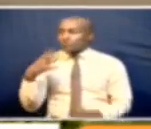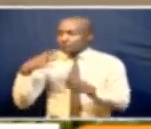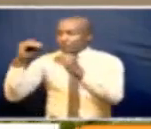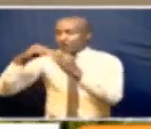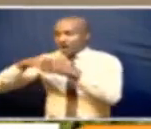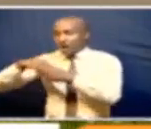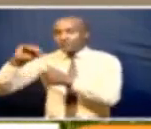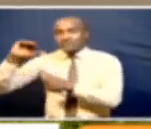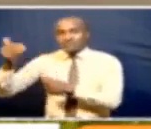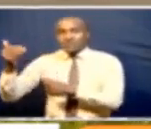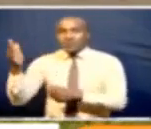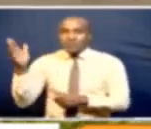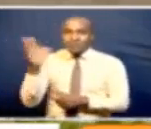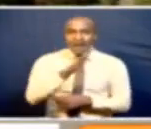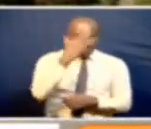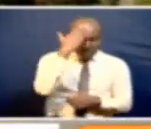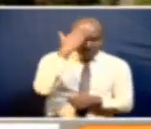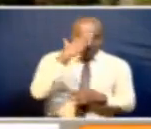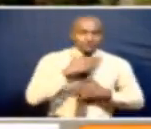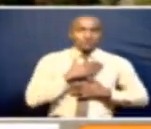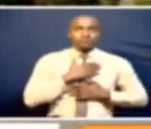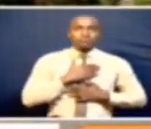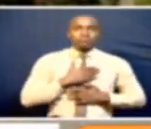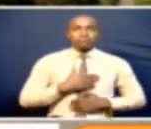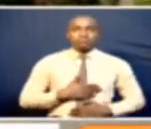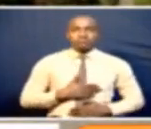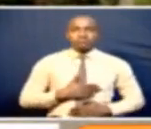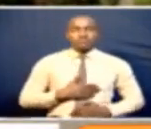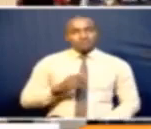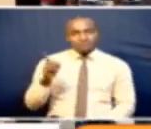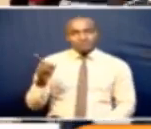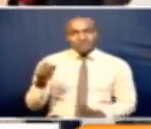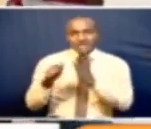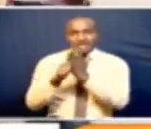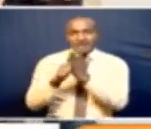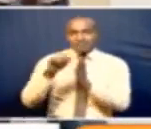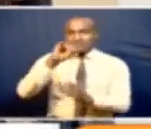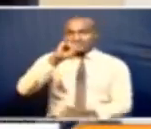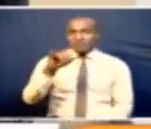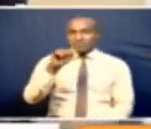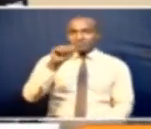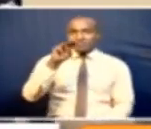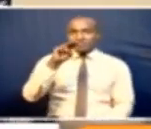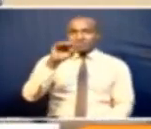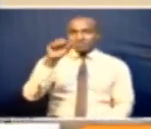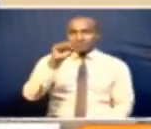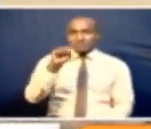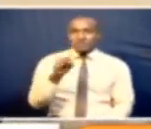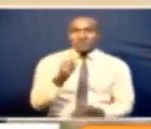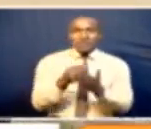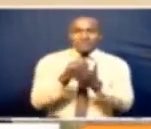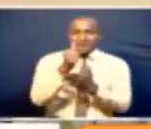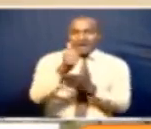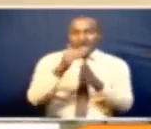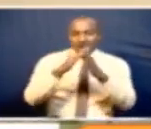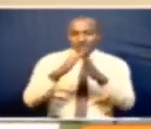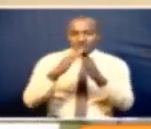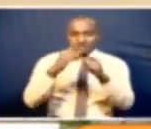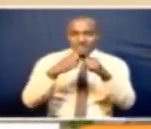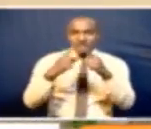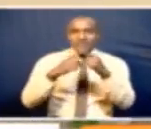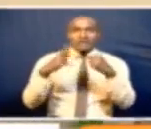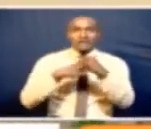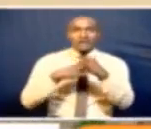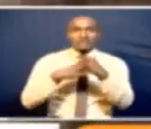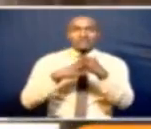are a bit refreshed and energized. James Mbithi na mkewe walinunua nyumba yao miaka 9 iliyopita, baadaye wakaamua kuikodisha